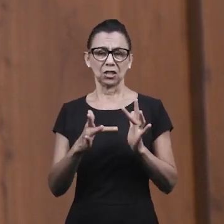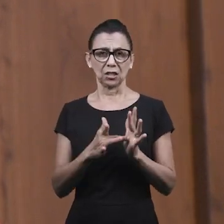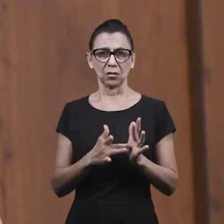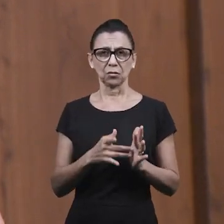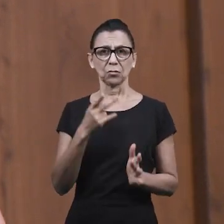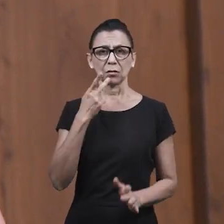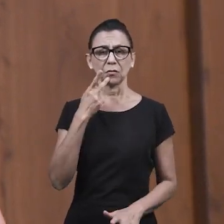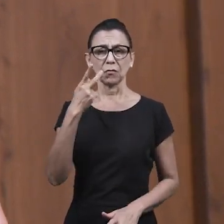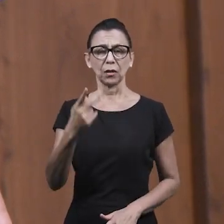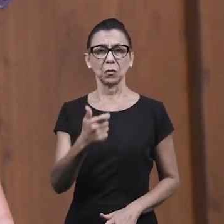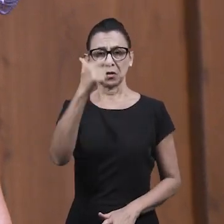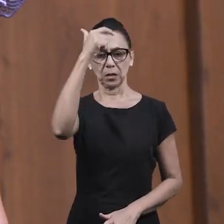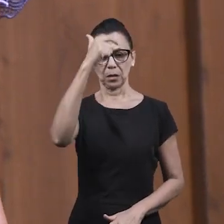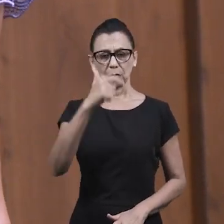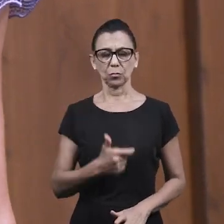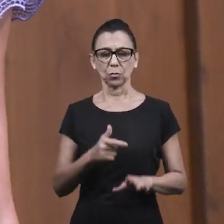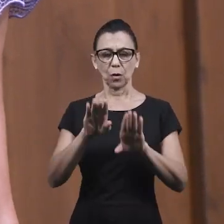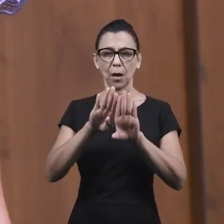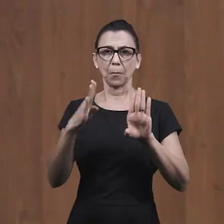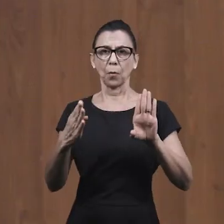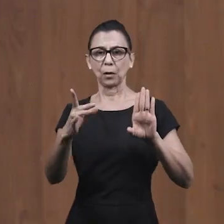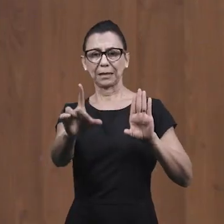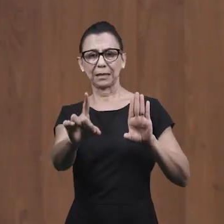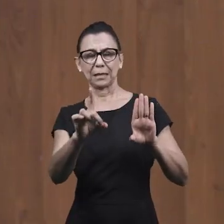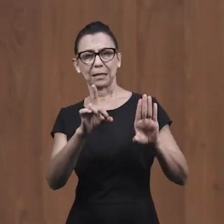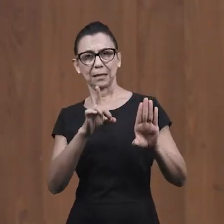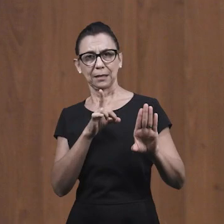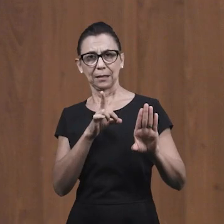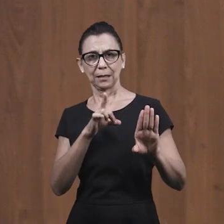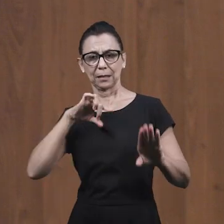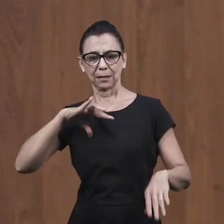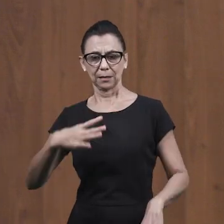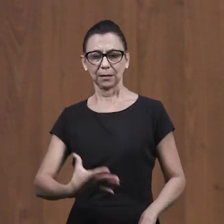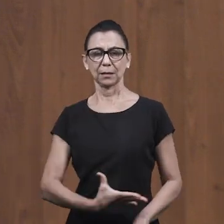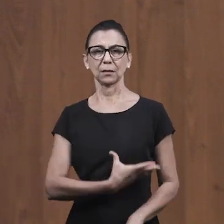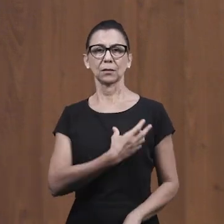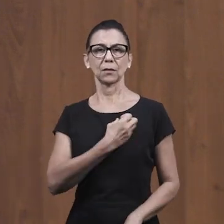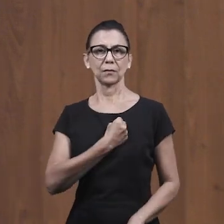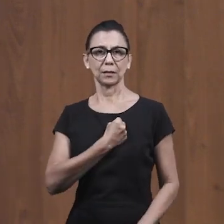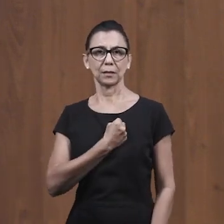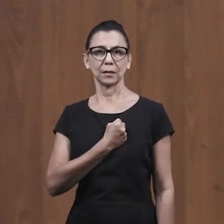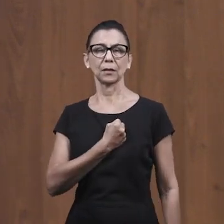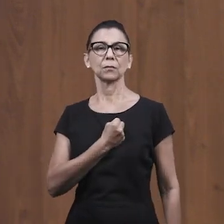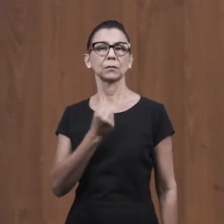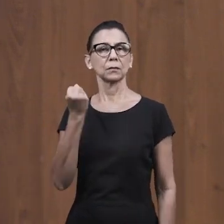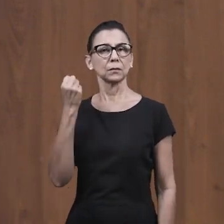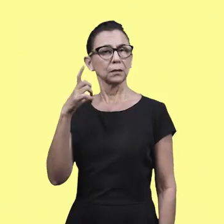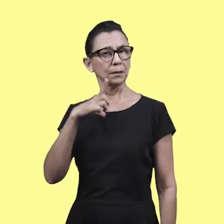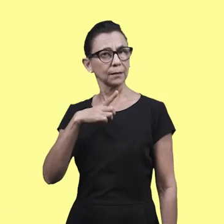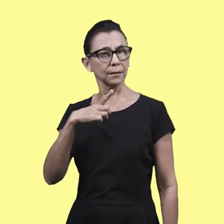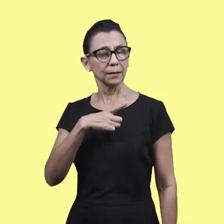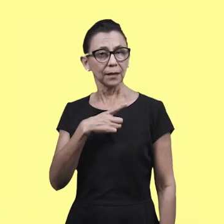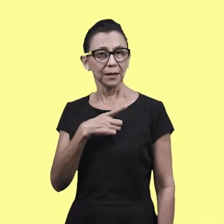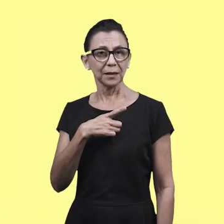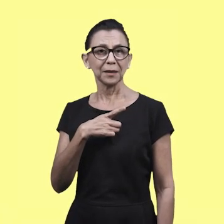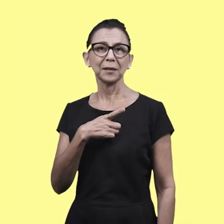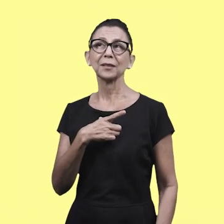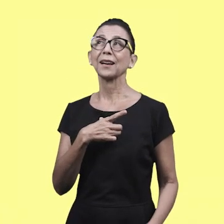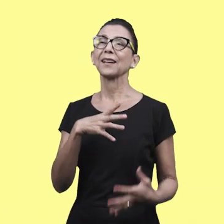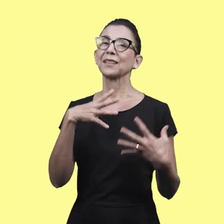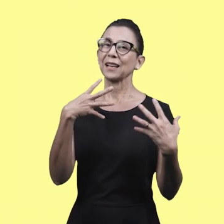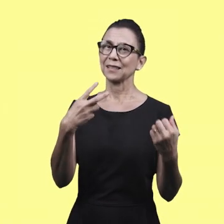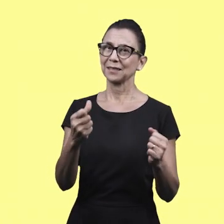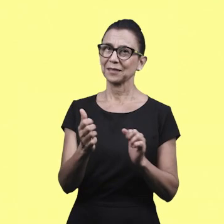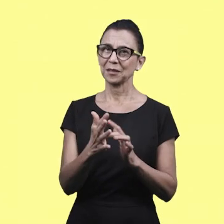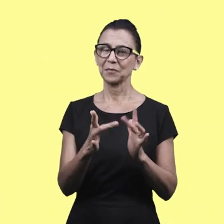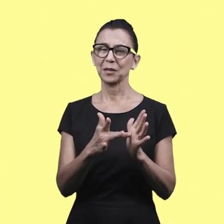Si quelqu'un entre par moi, il se sauvera. » Quand nous passons par la porte qui est Jésus, nous trouvons